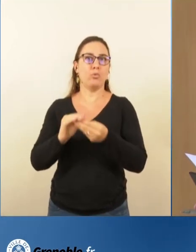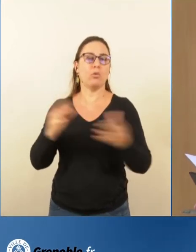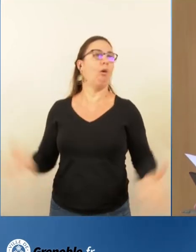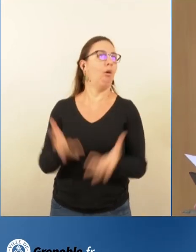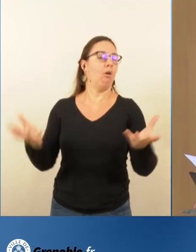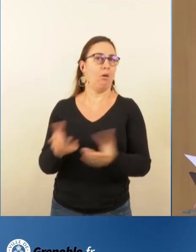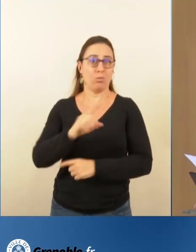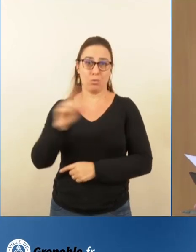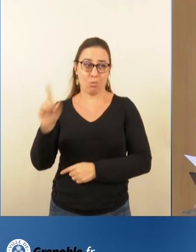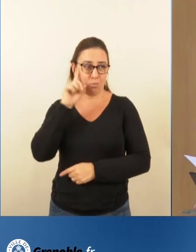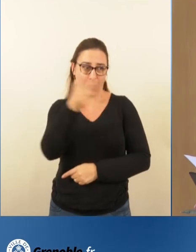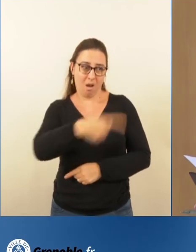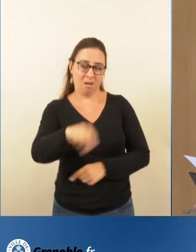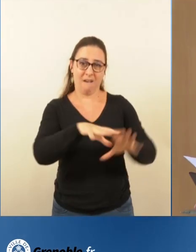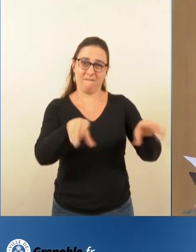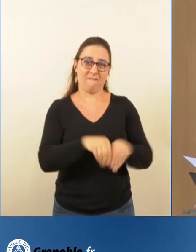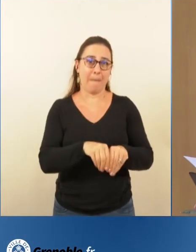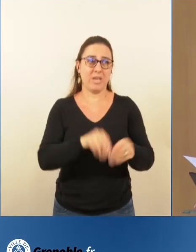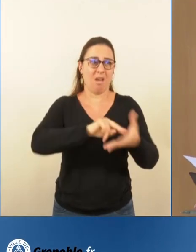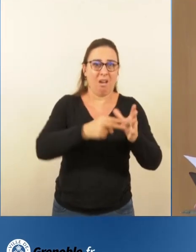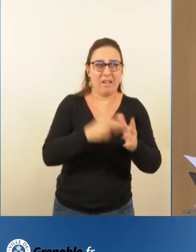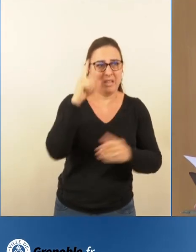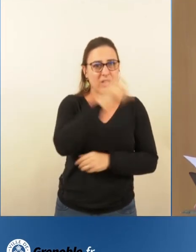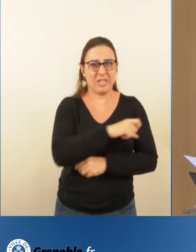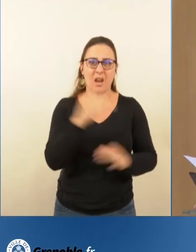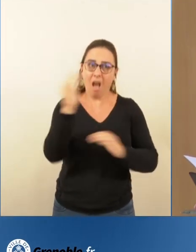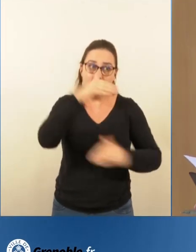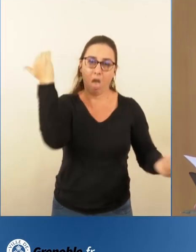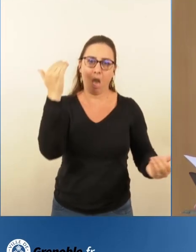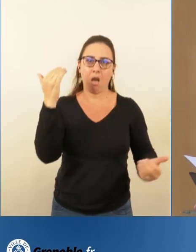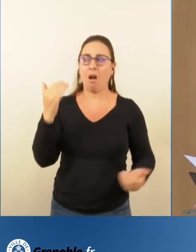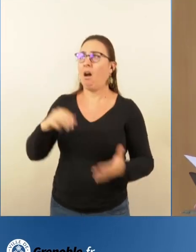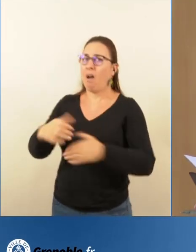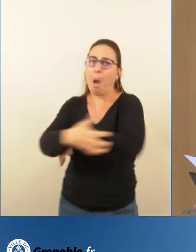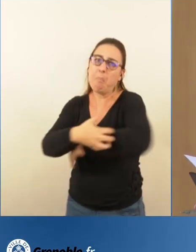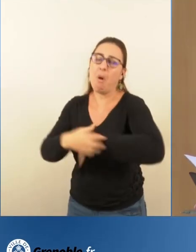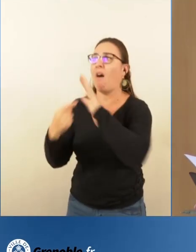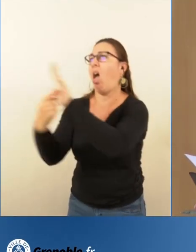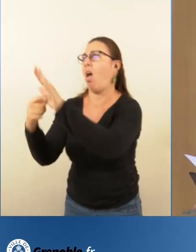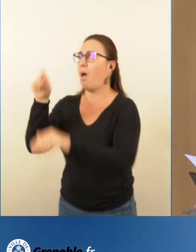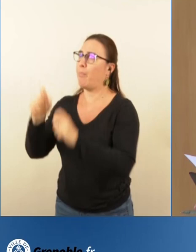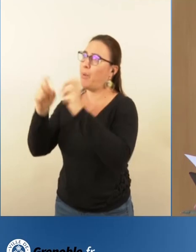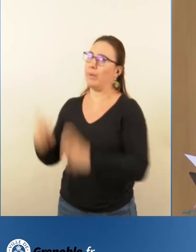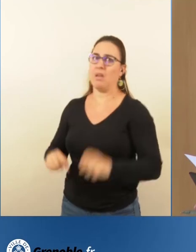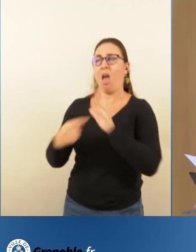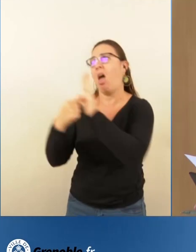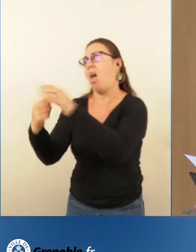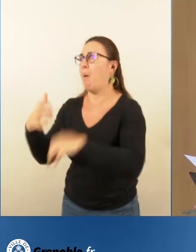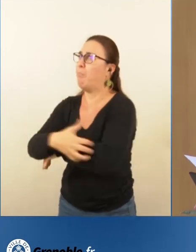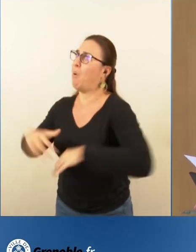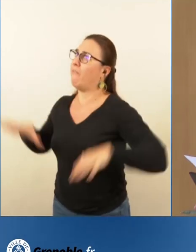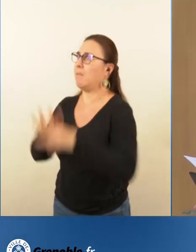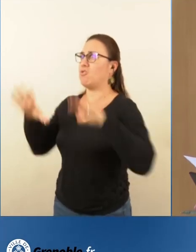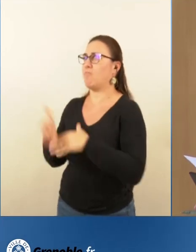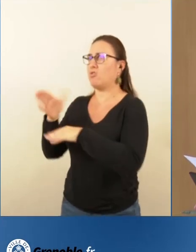modestes en ont marre toujours d'avoir approuvé qu'elles sont pauvres pour bénéficier des réductions il faut